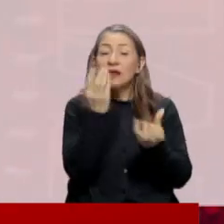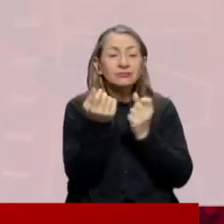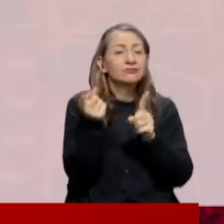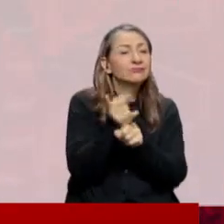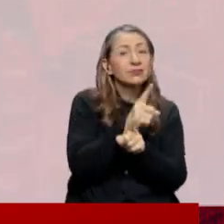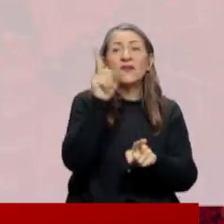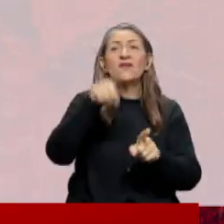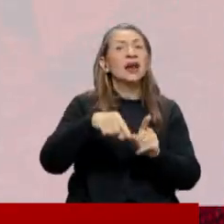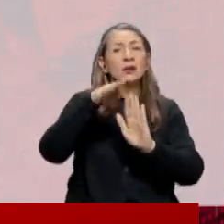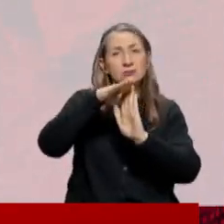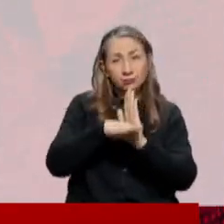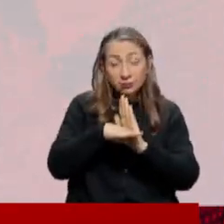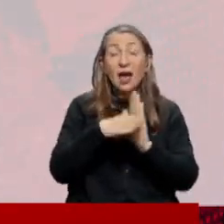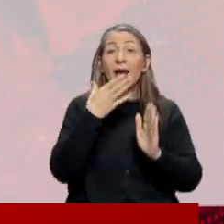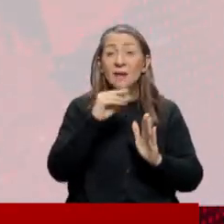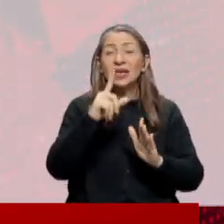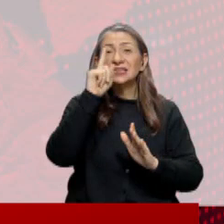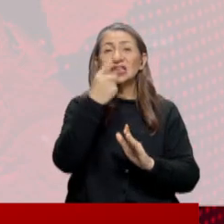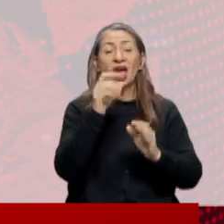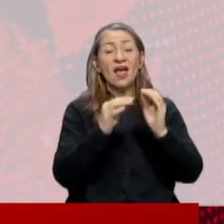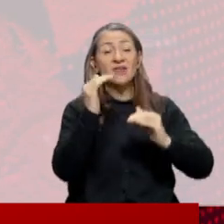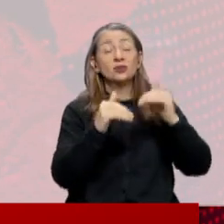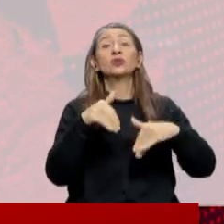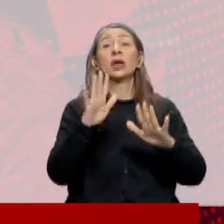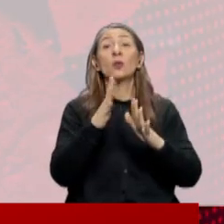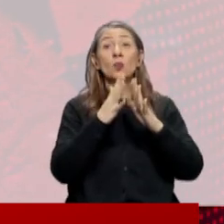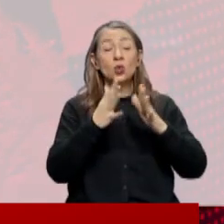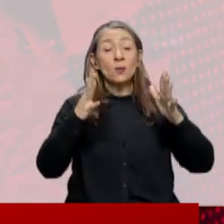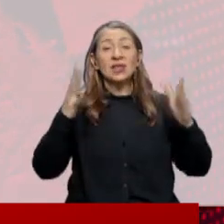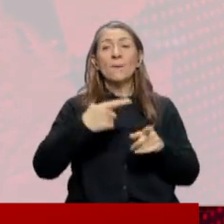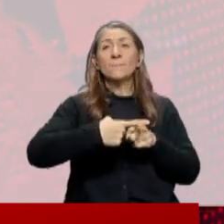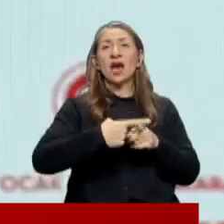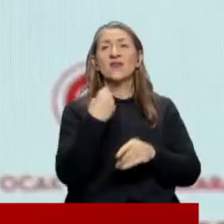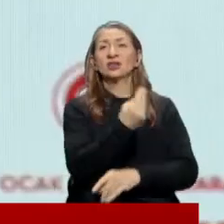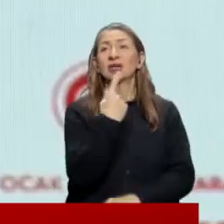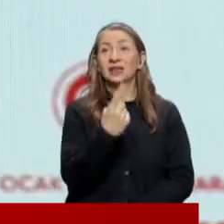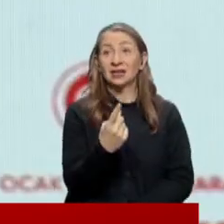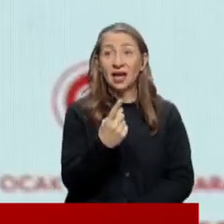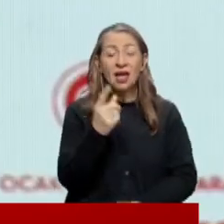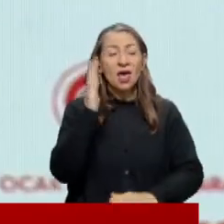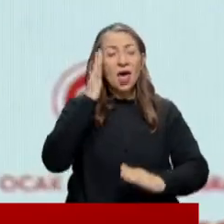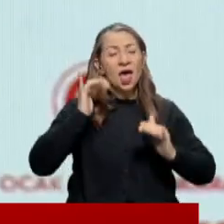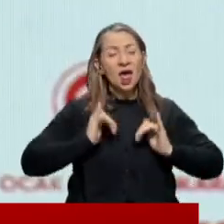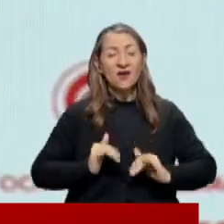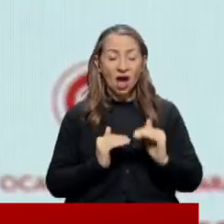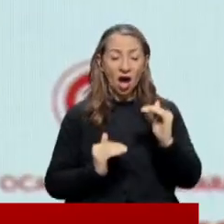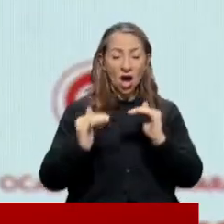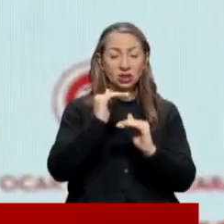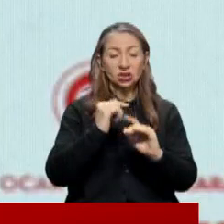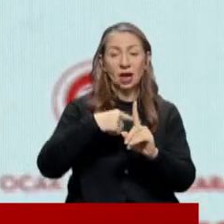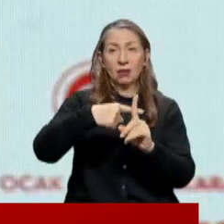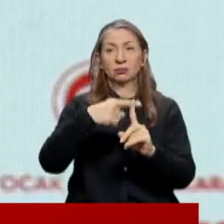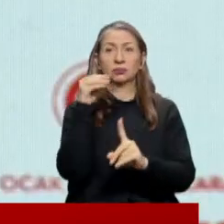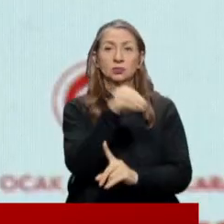ürünlerindeki vergi yükü azaltılacak. Emekliye sadece enflasyon değil, büyümeden de pay verilecek dendi. Refah artışını da hesaba